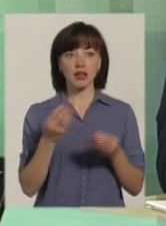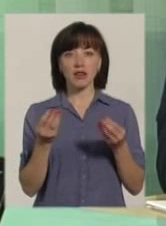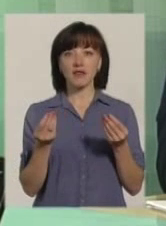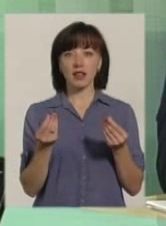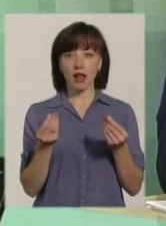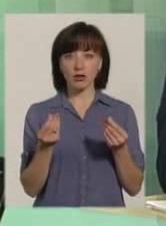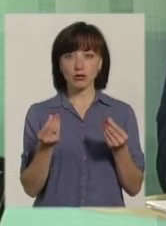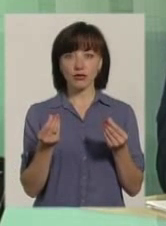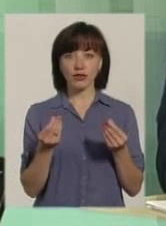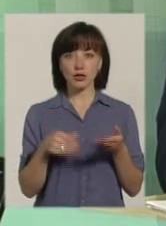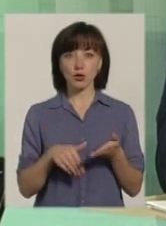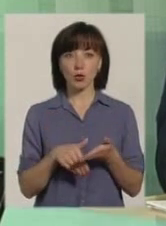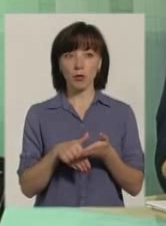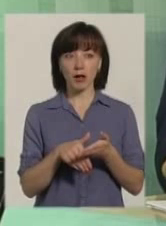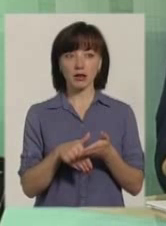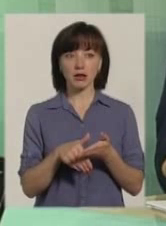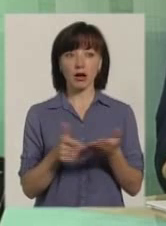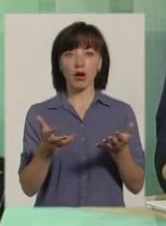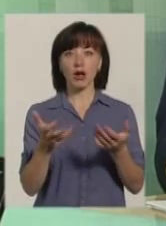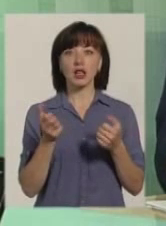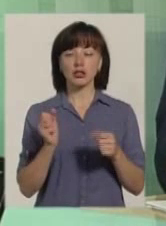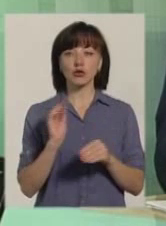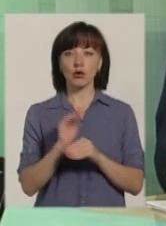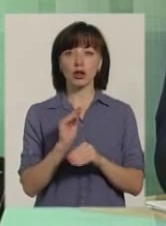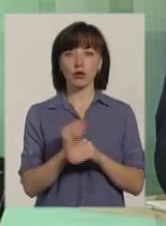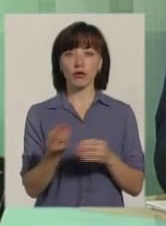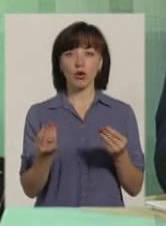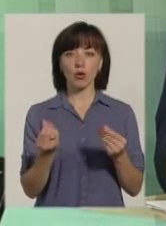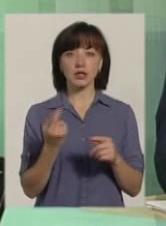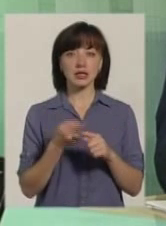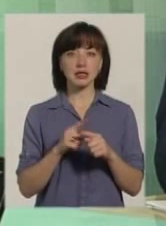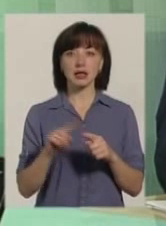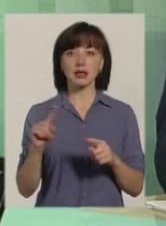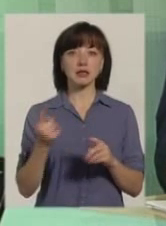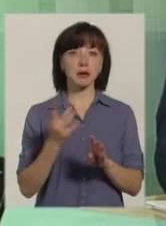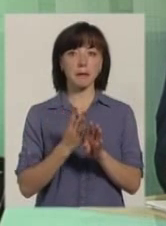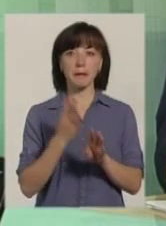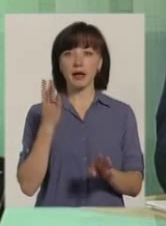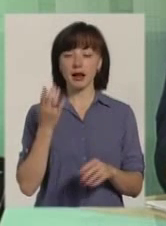Фінансовий інструмент одержання додаткових коштів – це насамперед те,